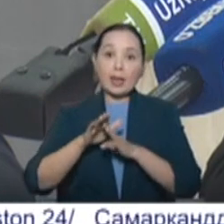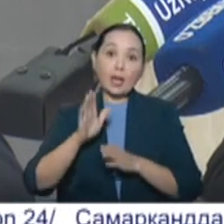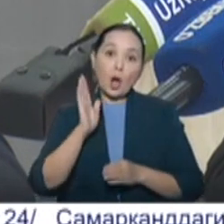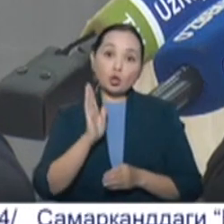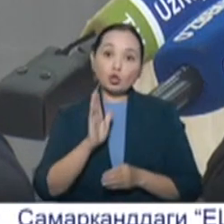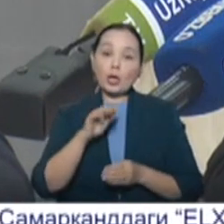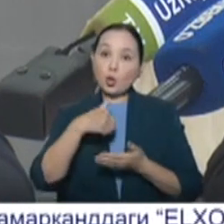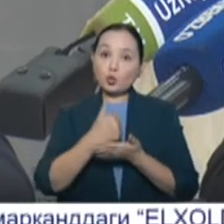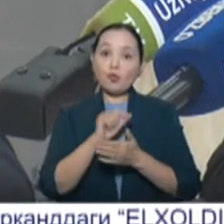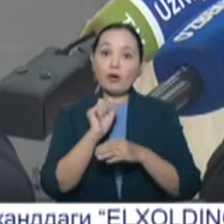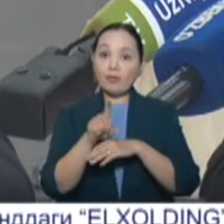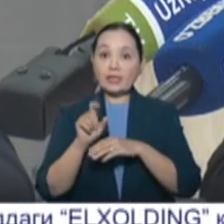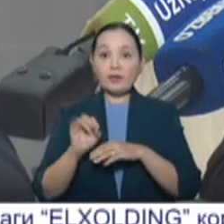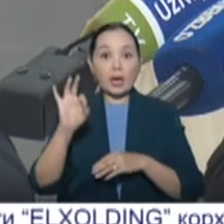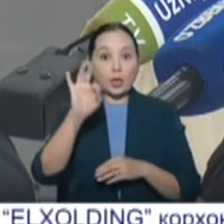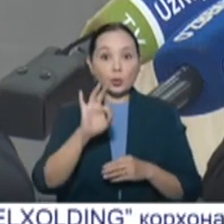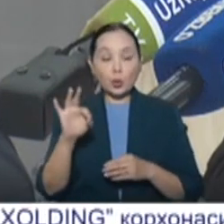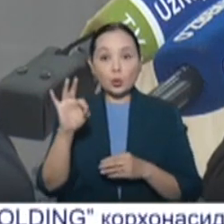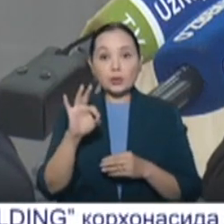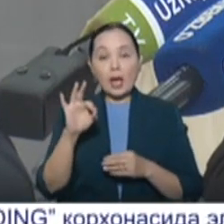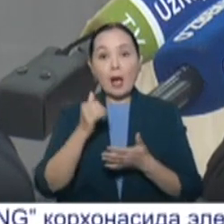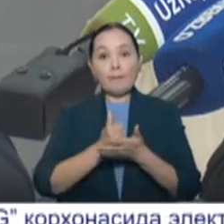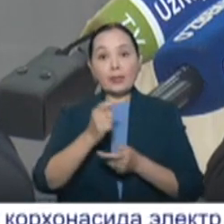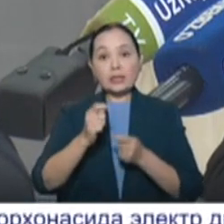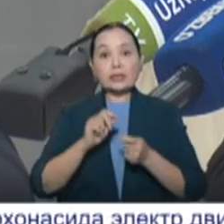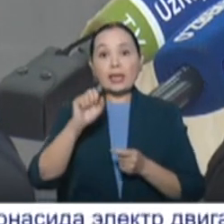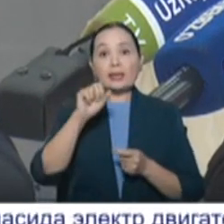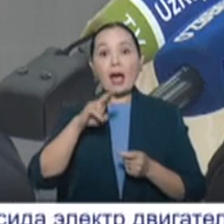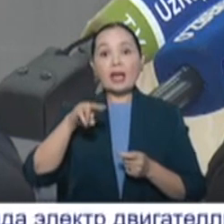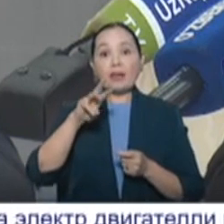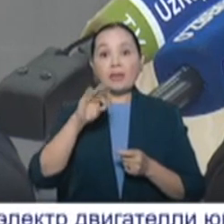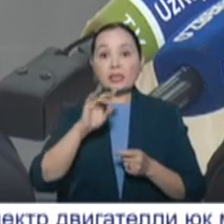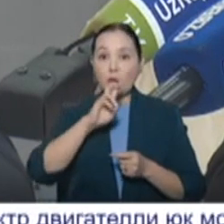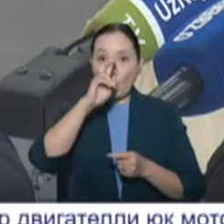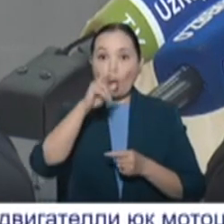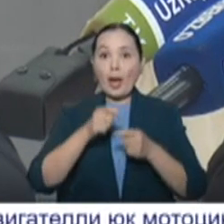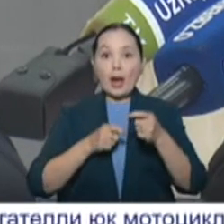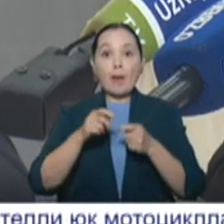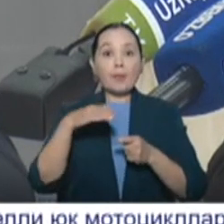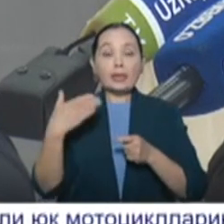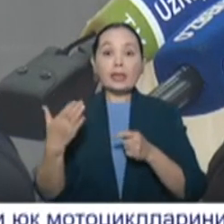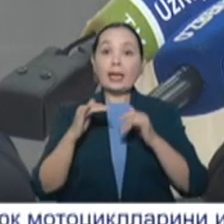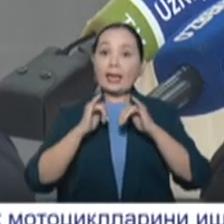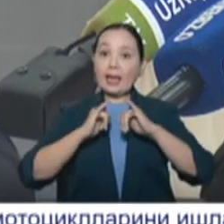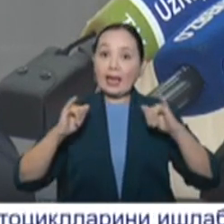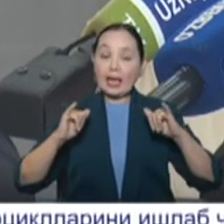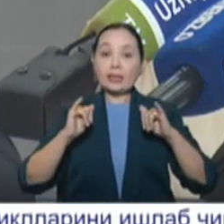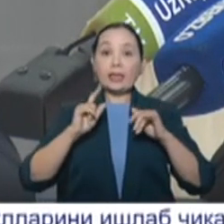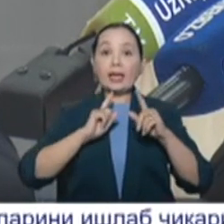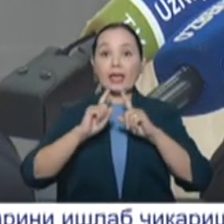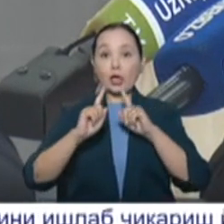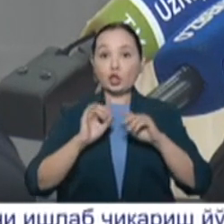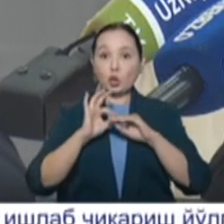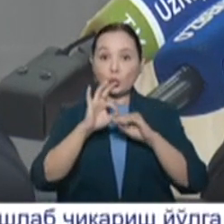oshirilgan ustuvor vazifalar to'g'risida prezident administratsiyasi va hukumat rahbari tomonidan kengaytirilgan yig'ilish